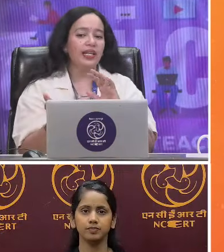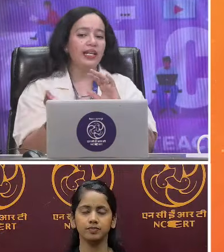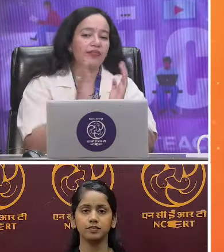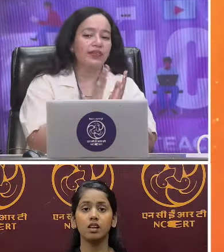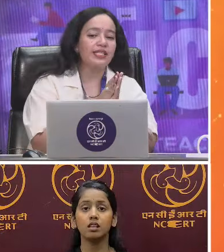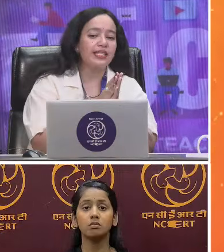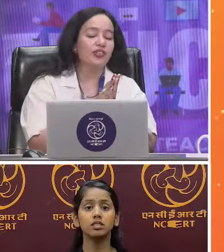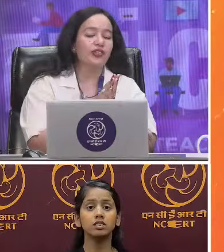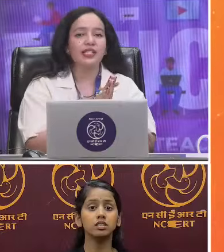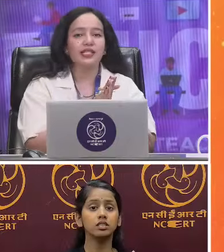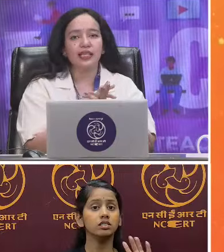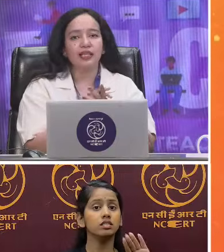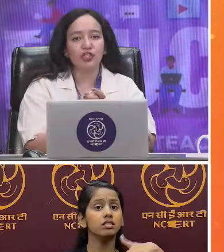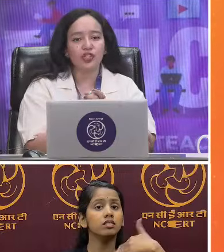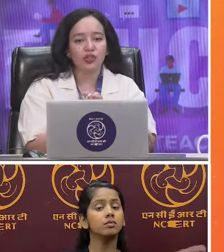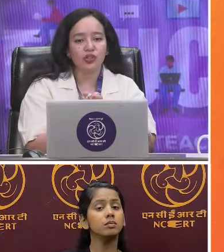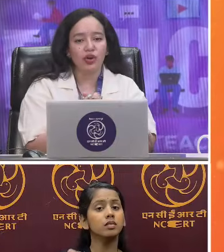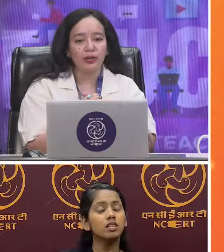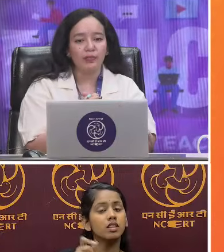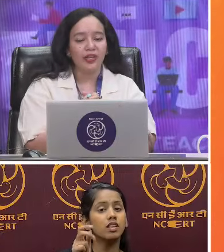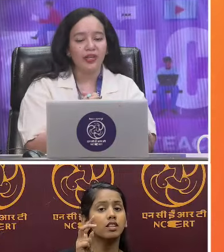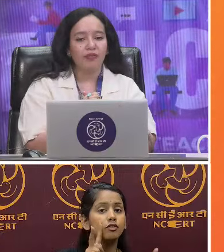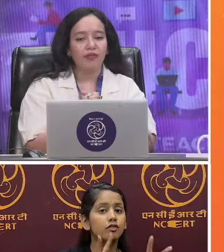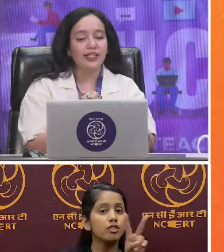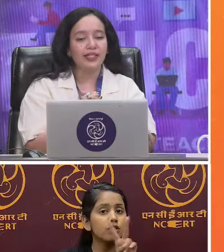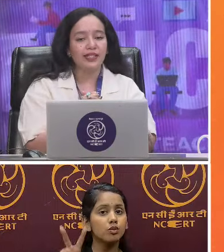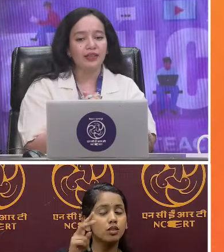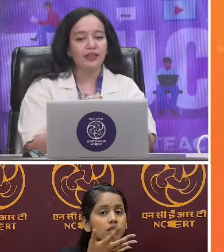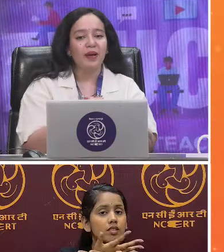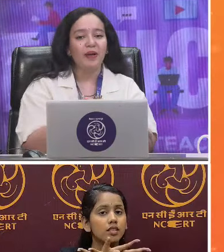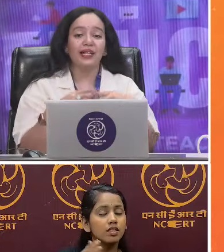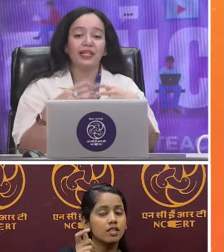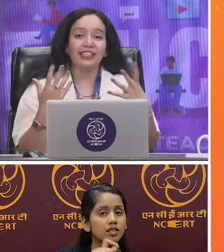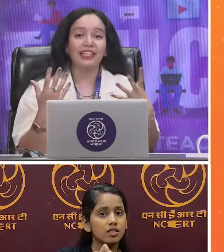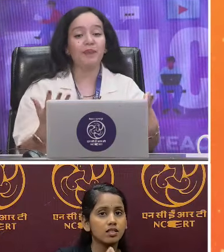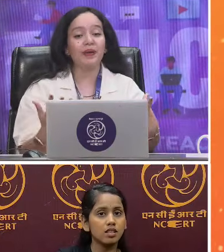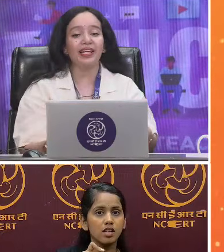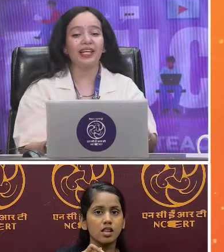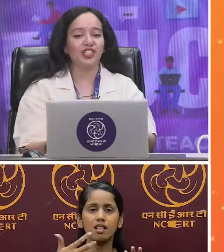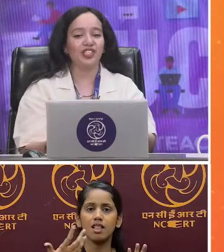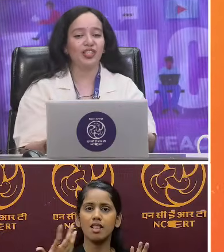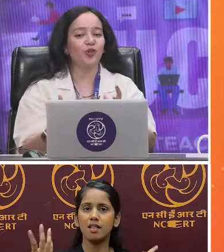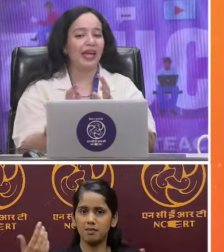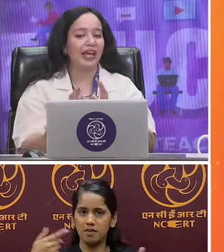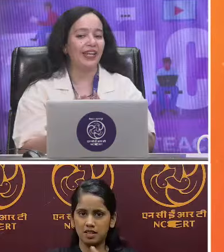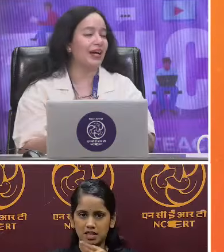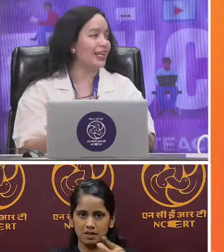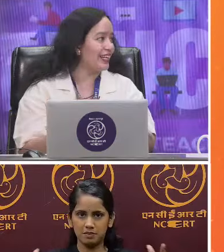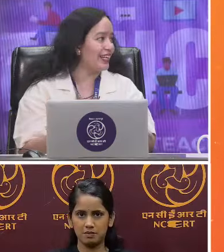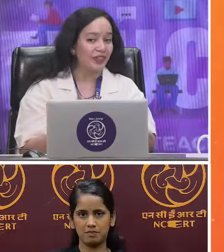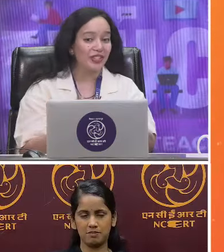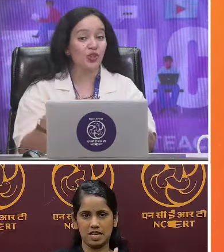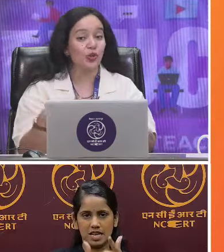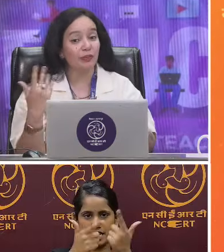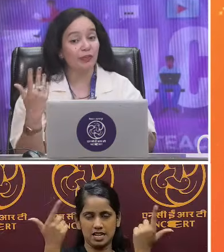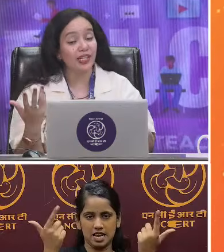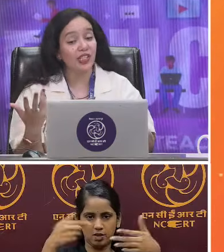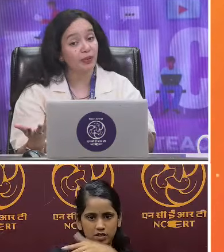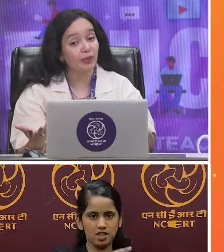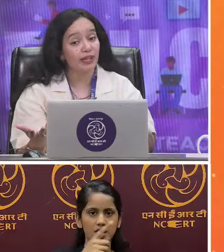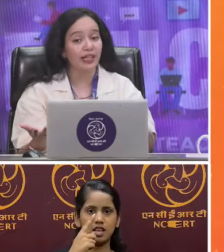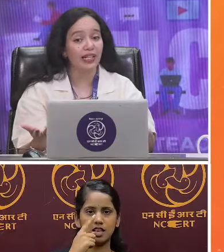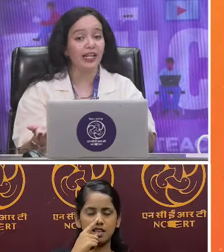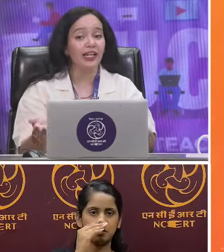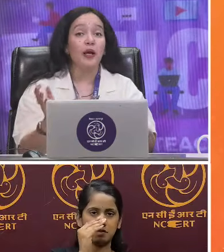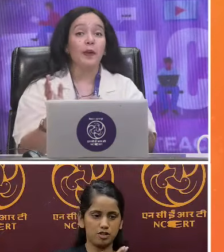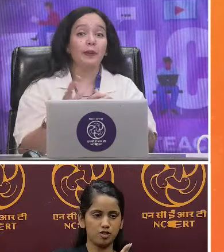on the left hand side, as you can see in the visual column, what has written? बरगद के पेड़ के नीचे 2 बहनें बैठी हैं. छोटी बहन चित्र